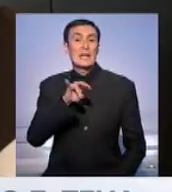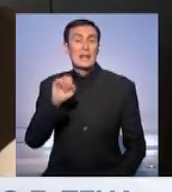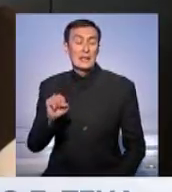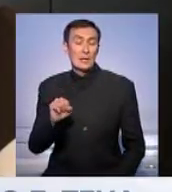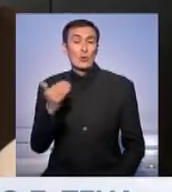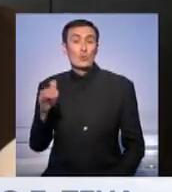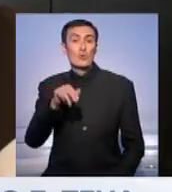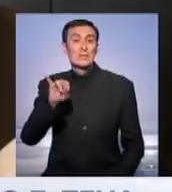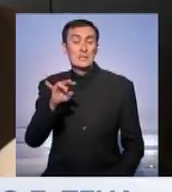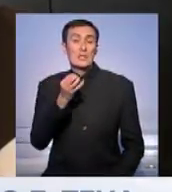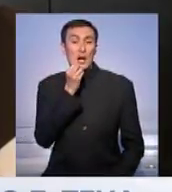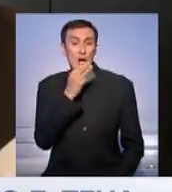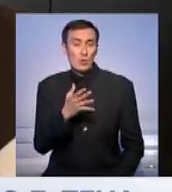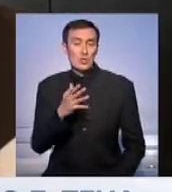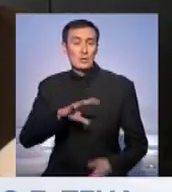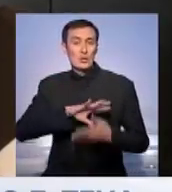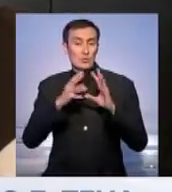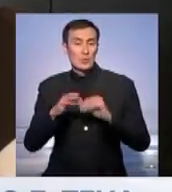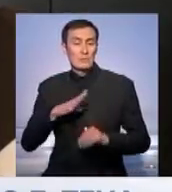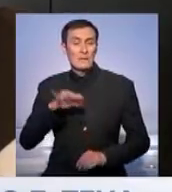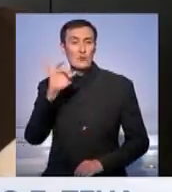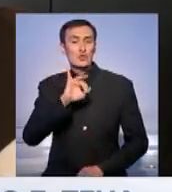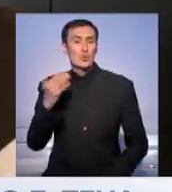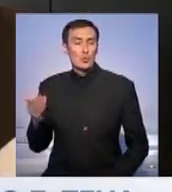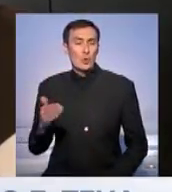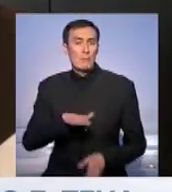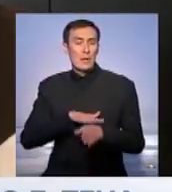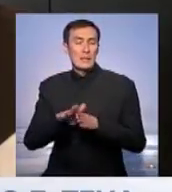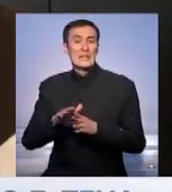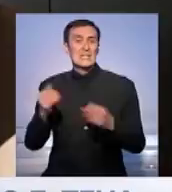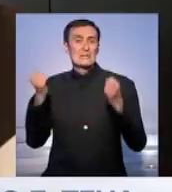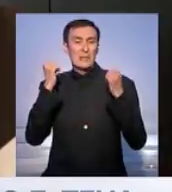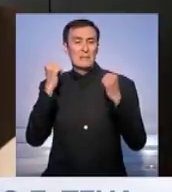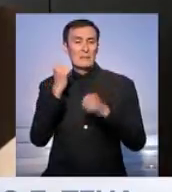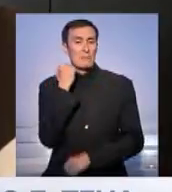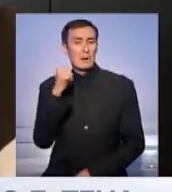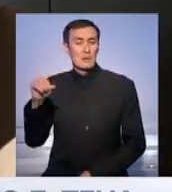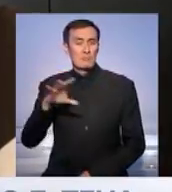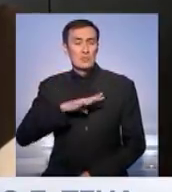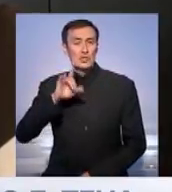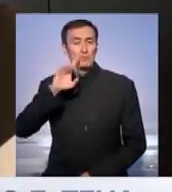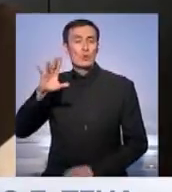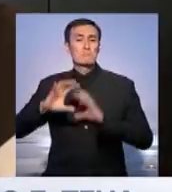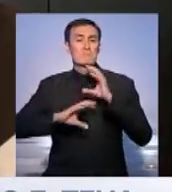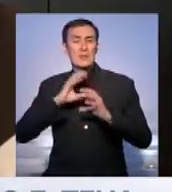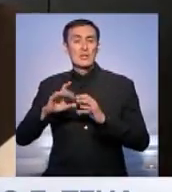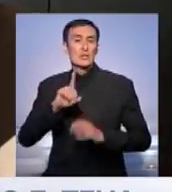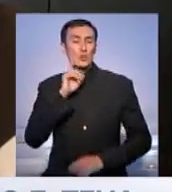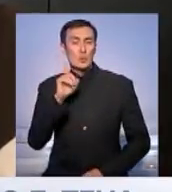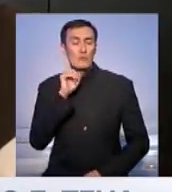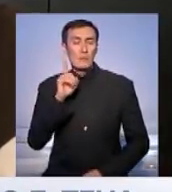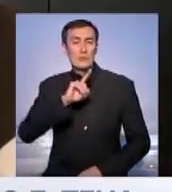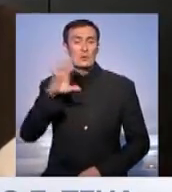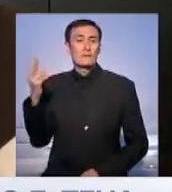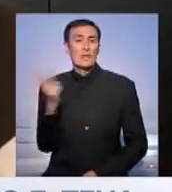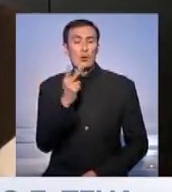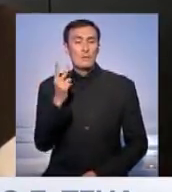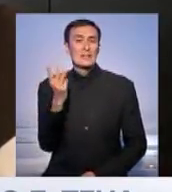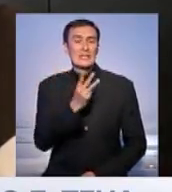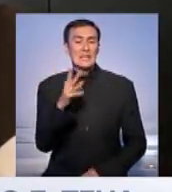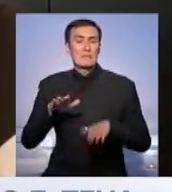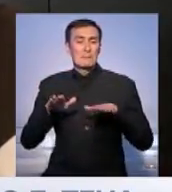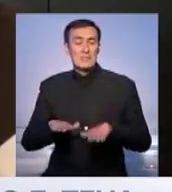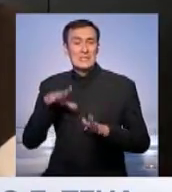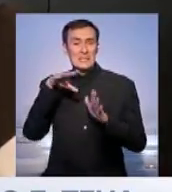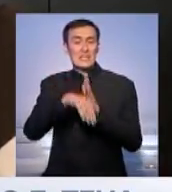У Дениса очень хорошие итоги, его биография полна спортивных побед. Он чемпион мира среди юниоров и призер 2-3